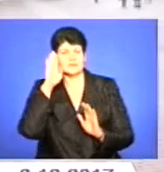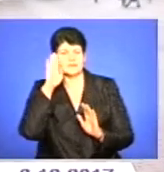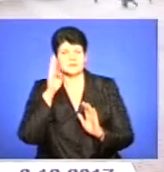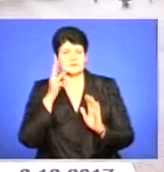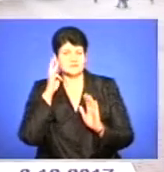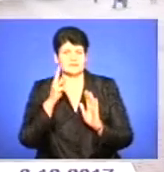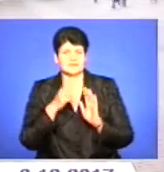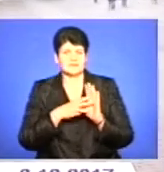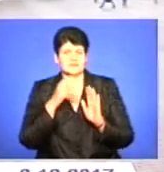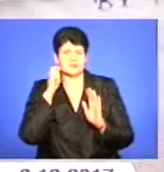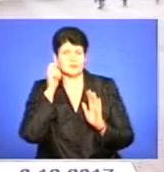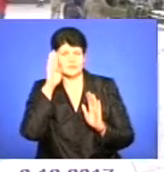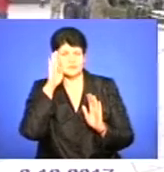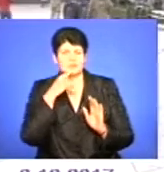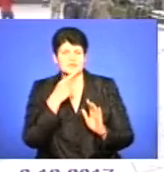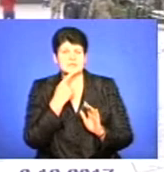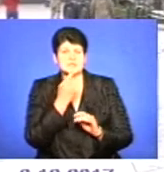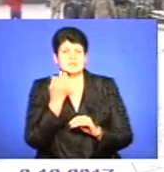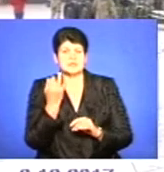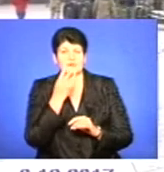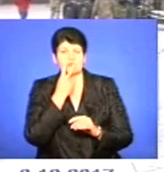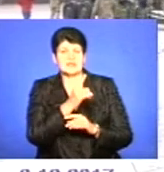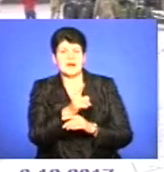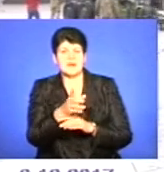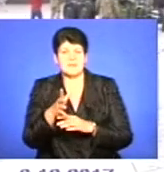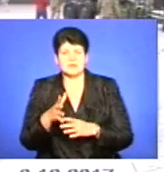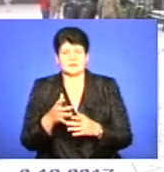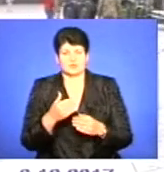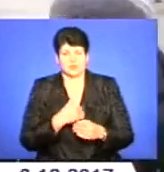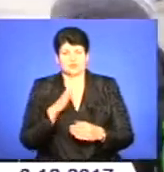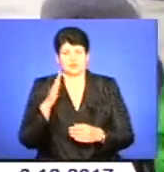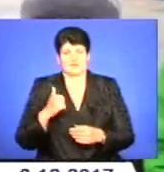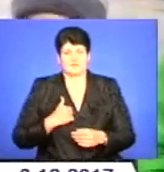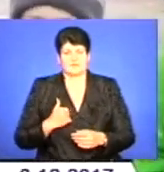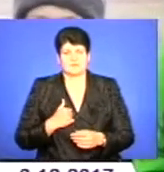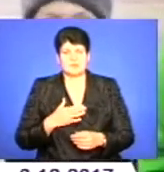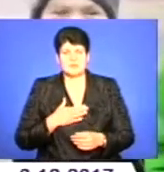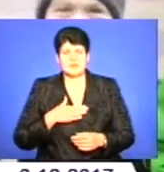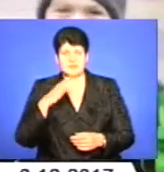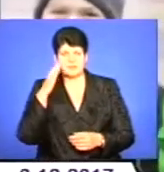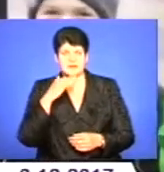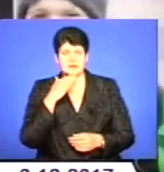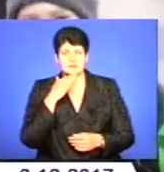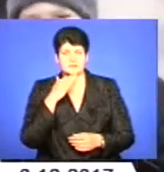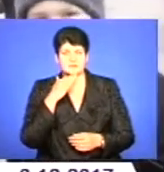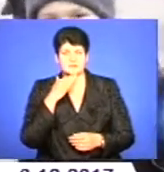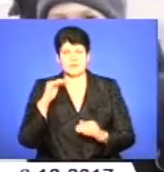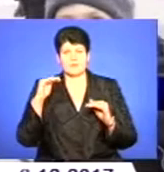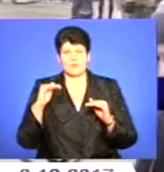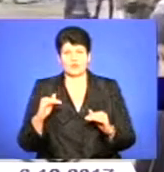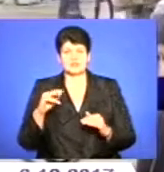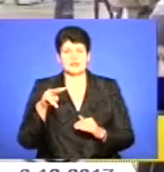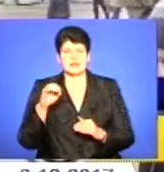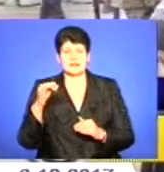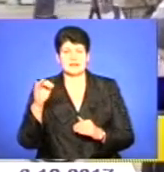було цікаво подивитись на гармати, адже він мріє стати військовослужбовцем. Мій тато, молодший лейтенант.